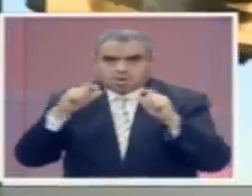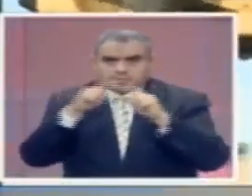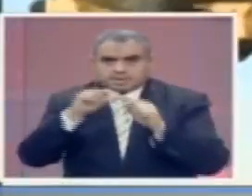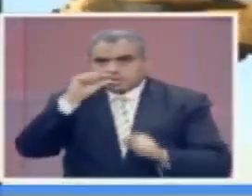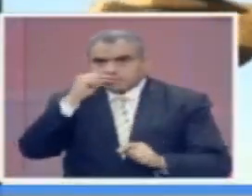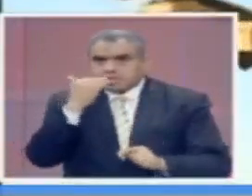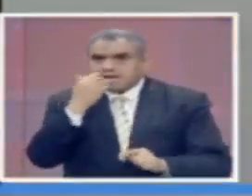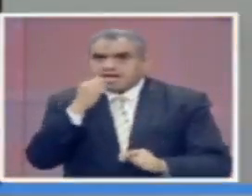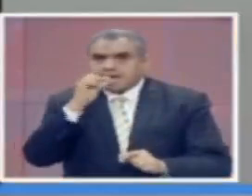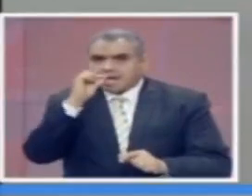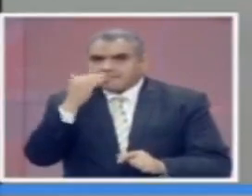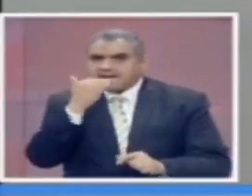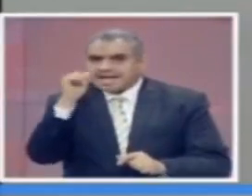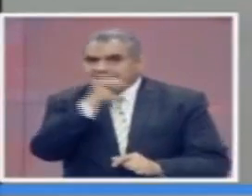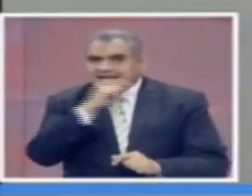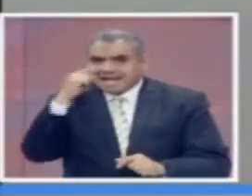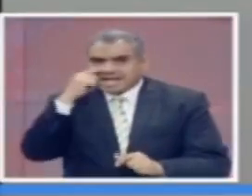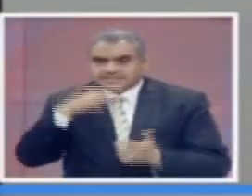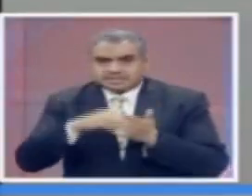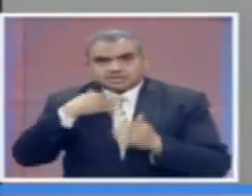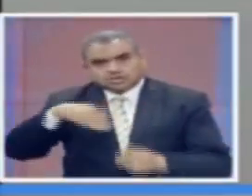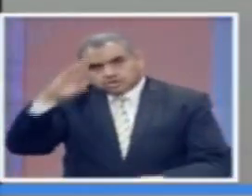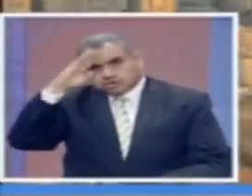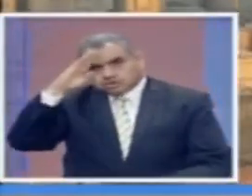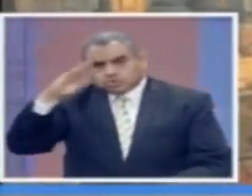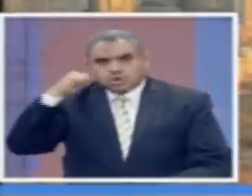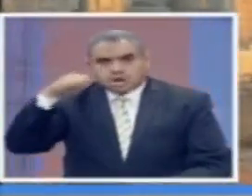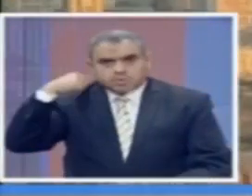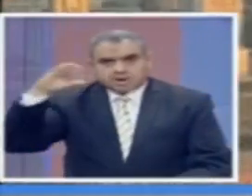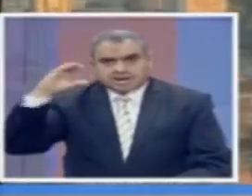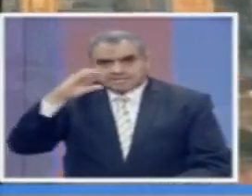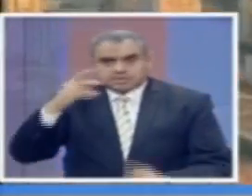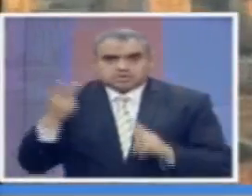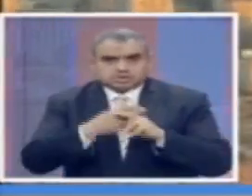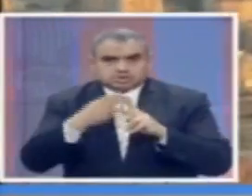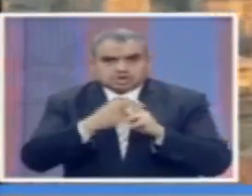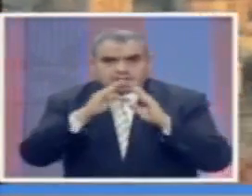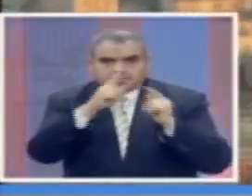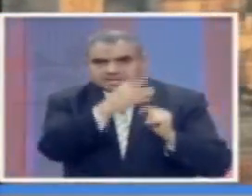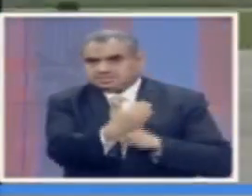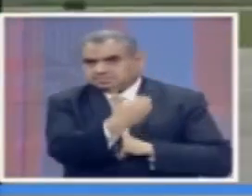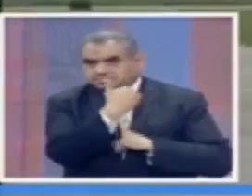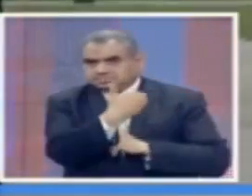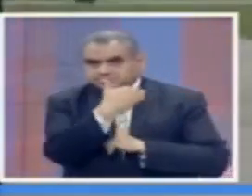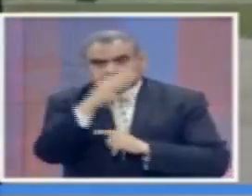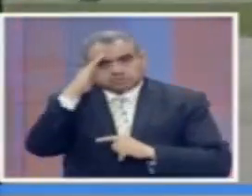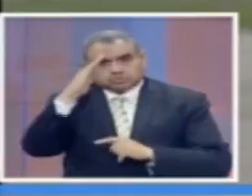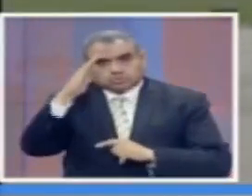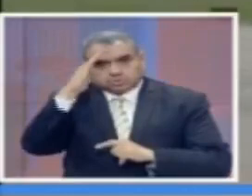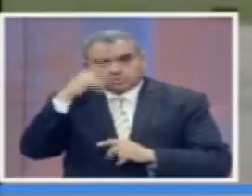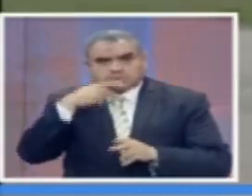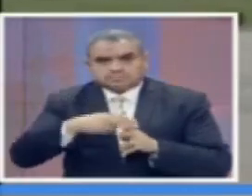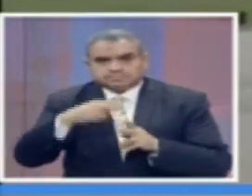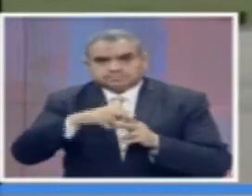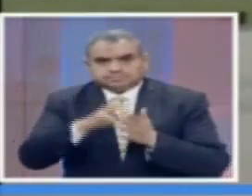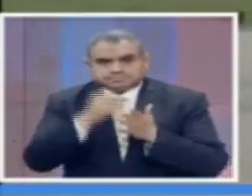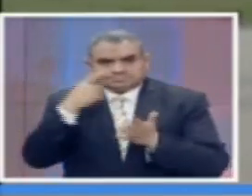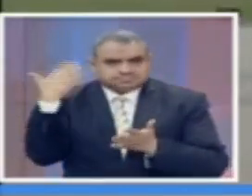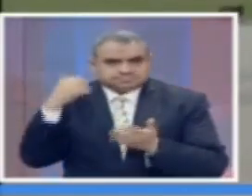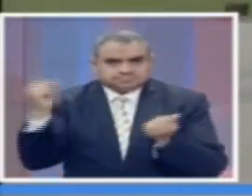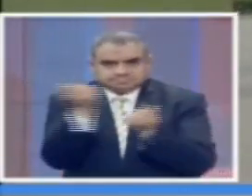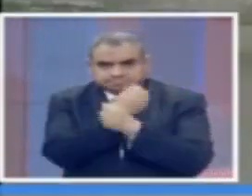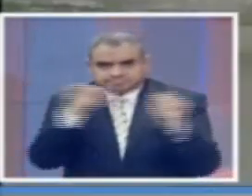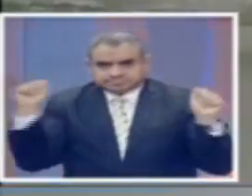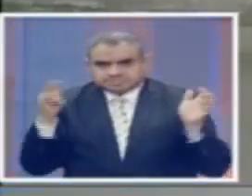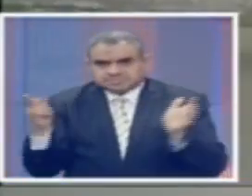دكتور حمد حسن، والذي وجه الشكر للرئيس السيسي والشعب المصري على الدعم المتواصل منذ حادث انفجار